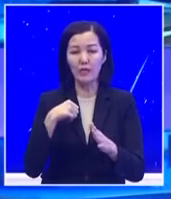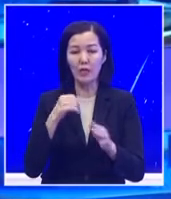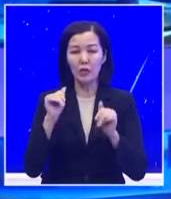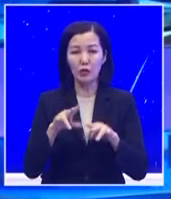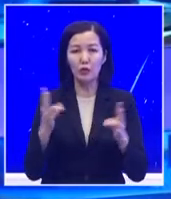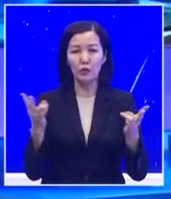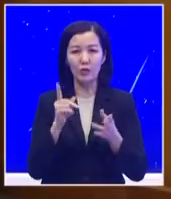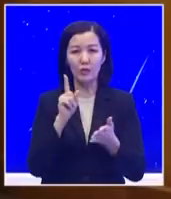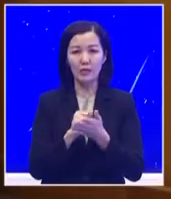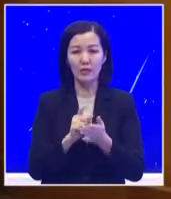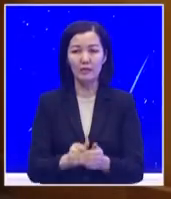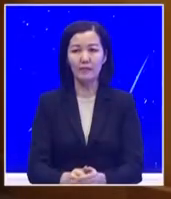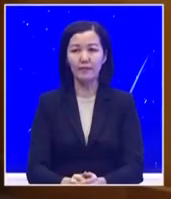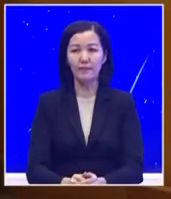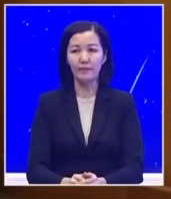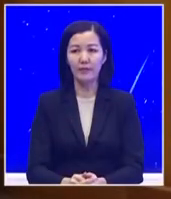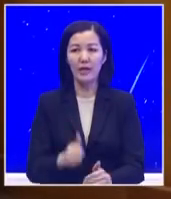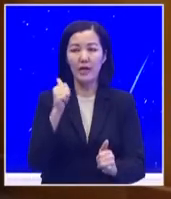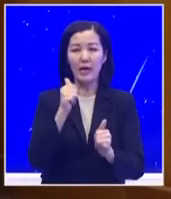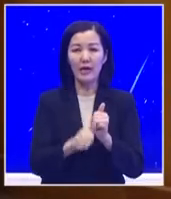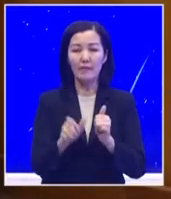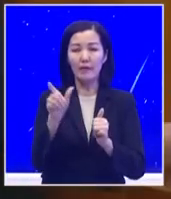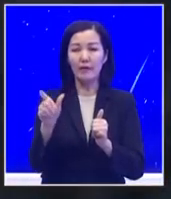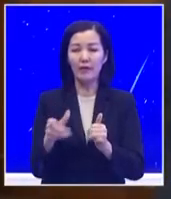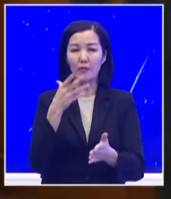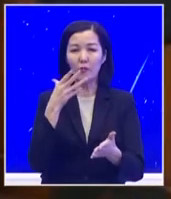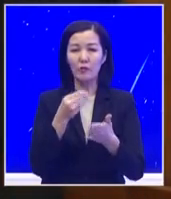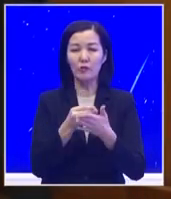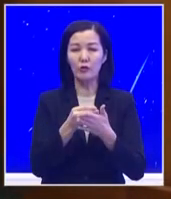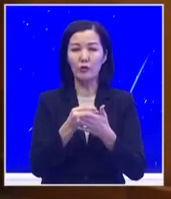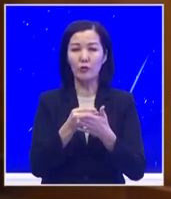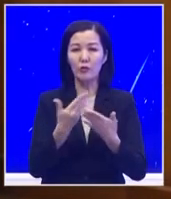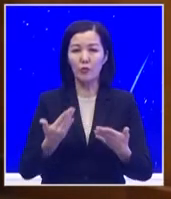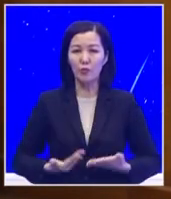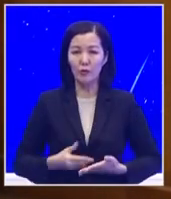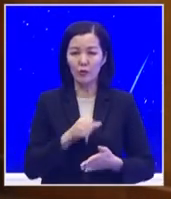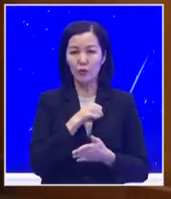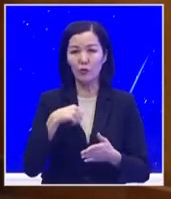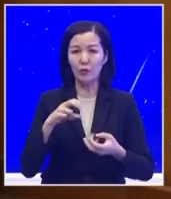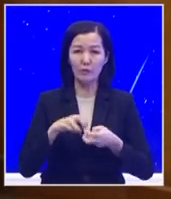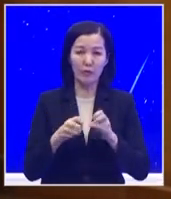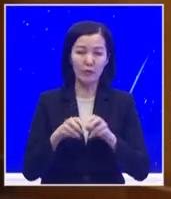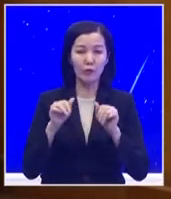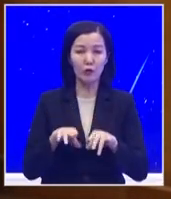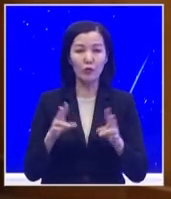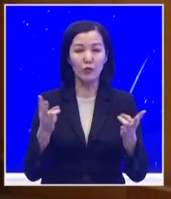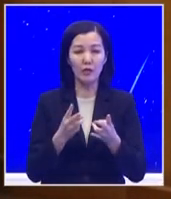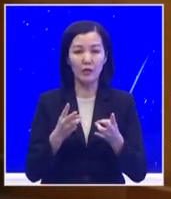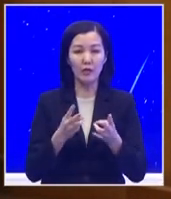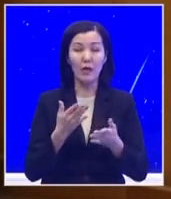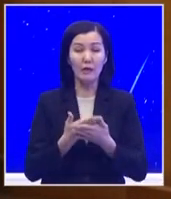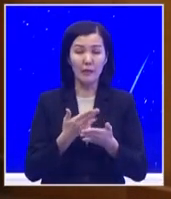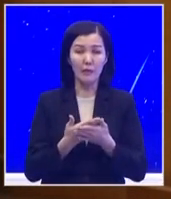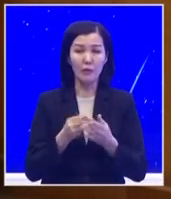дейді. Әрбір адам өзінің жағдайын өзі шешу керек. Егер ол жерде адам оқып жүрсе,